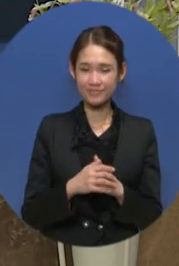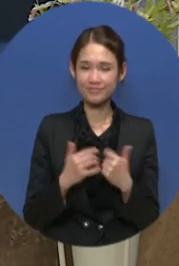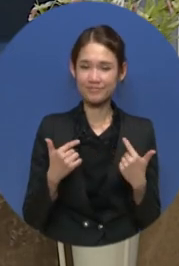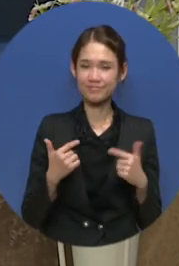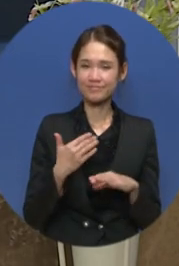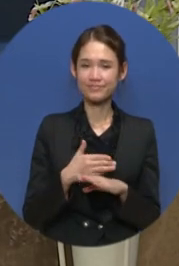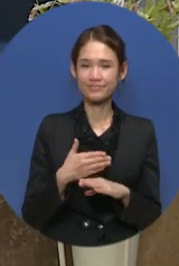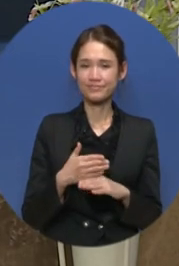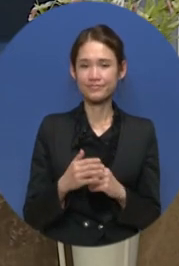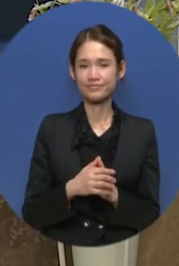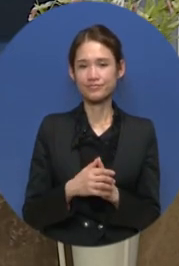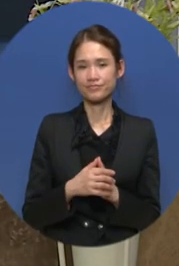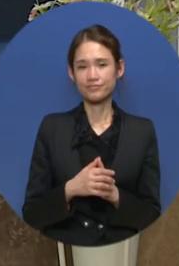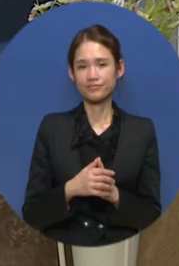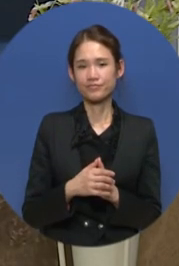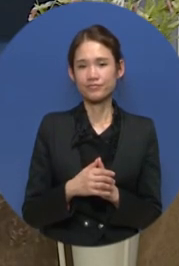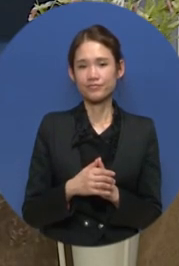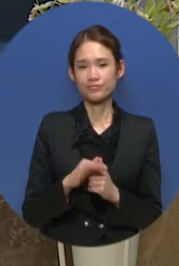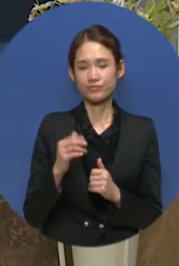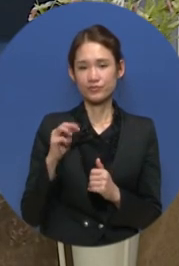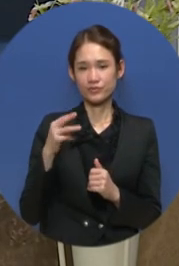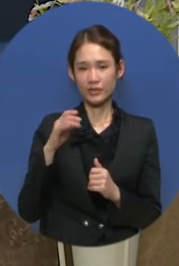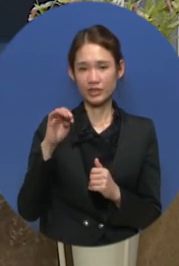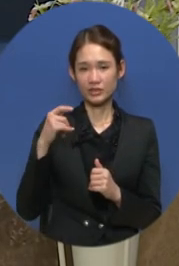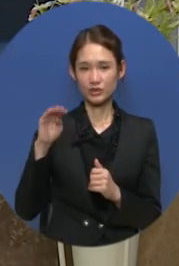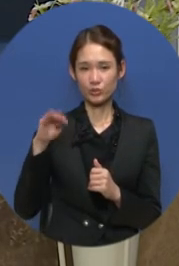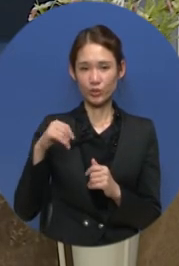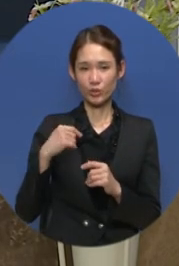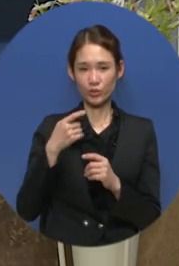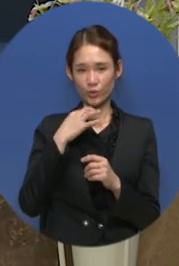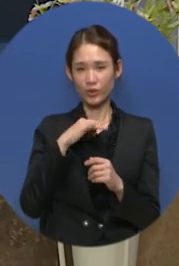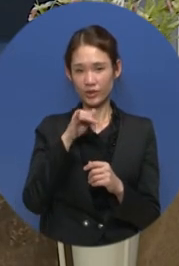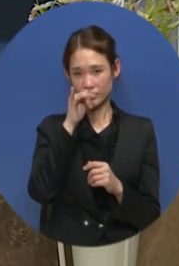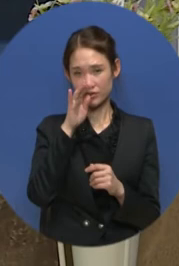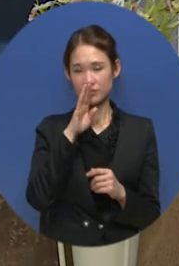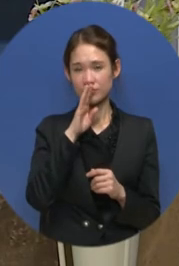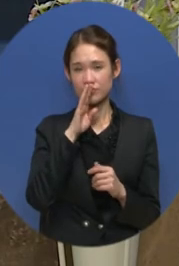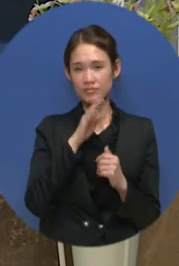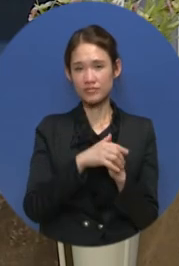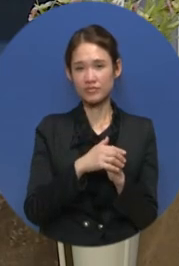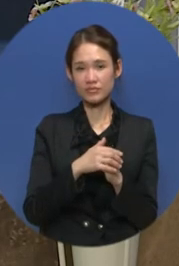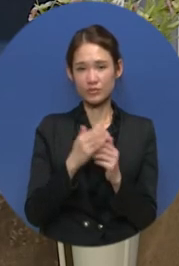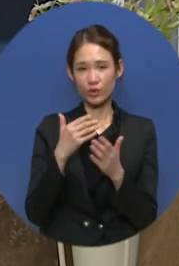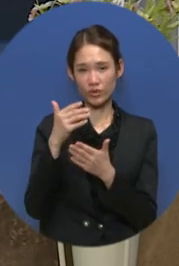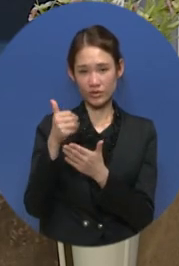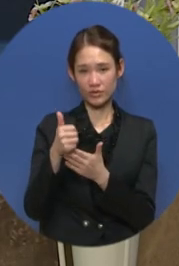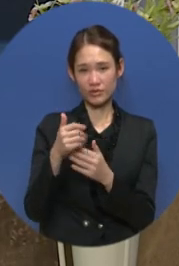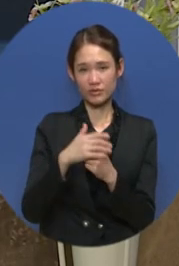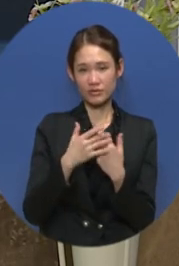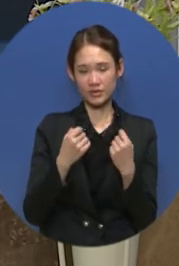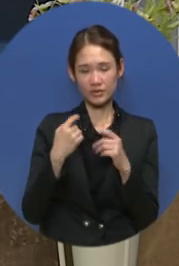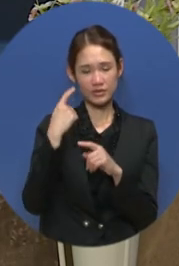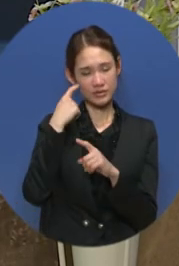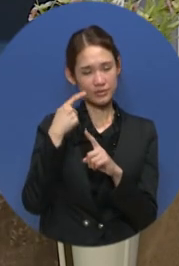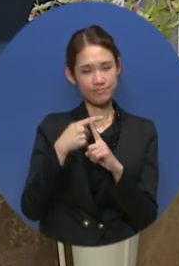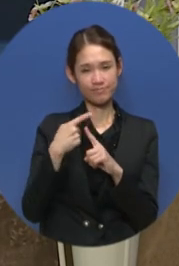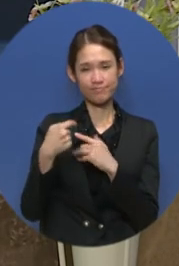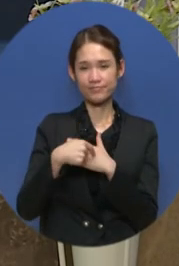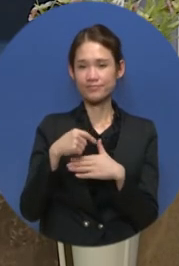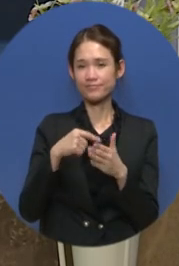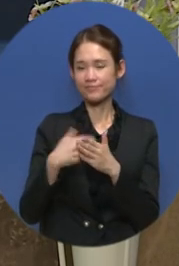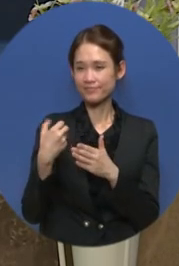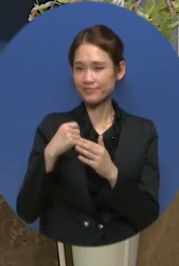감사합니다. 건강한. 네. 그리고 또 플라시보 효과라는 게 있잖아요. 네, 맞습니다. 그래서 네. 그 원장님께서 그렇게